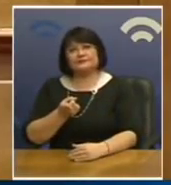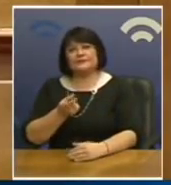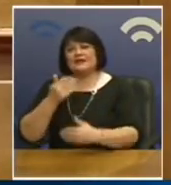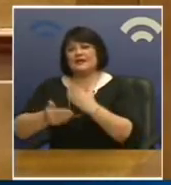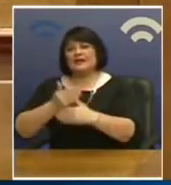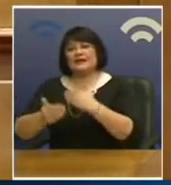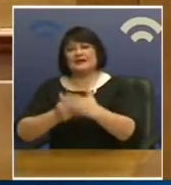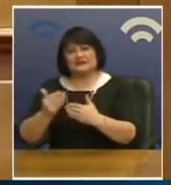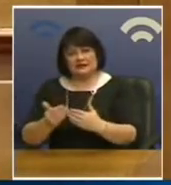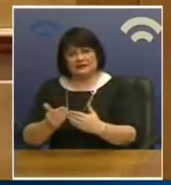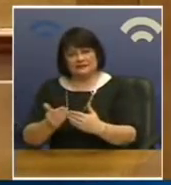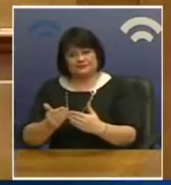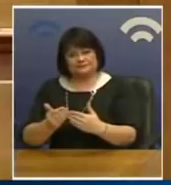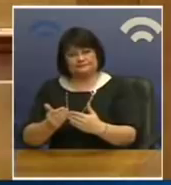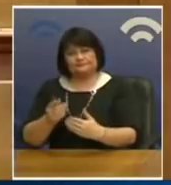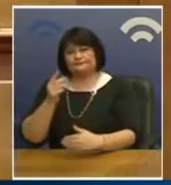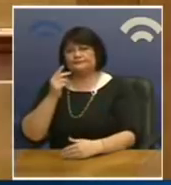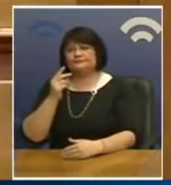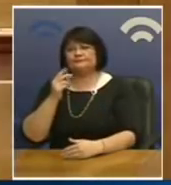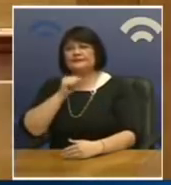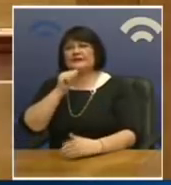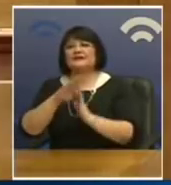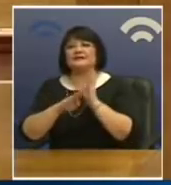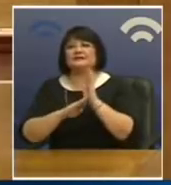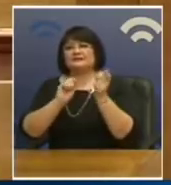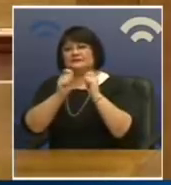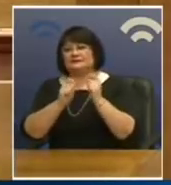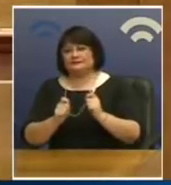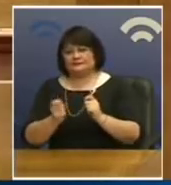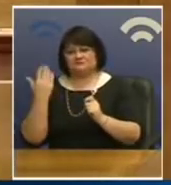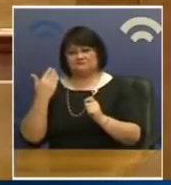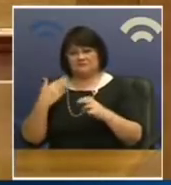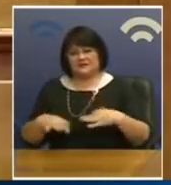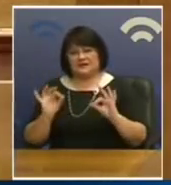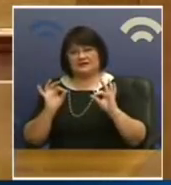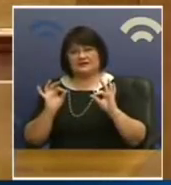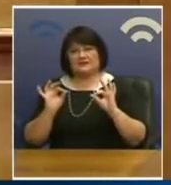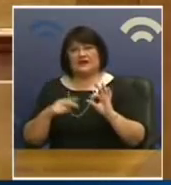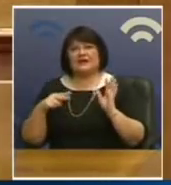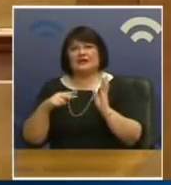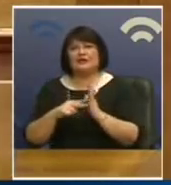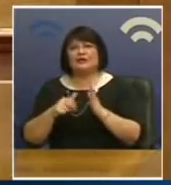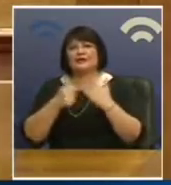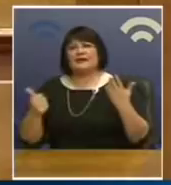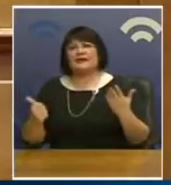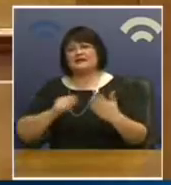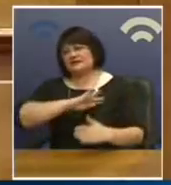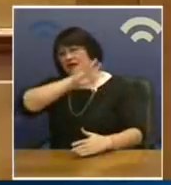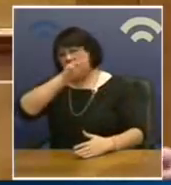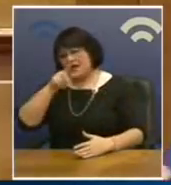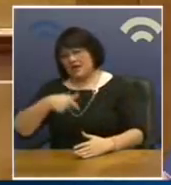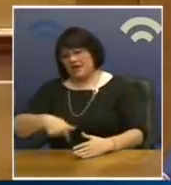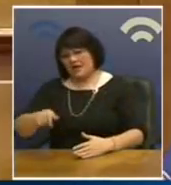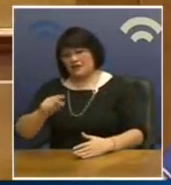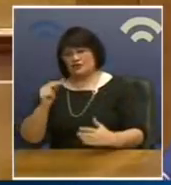εμείς με όραμα τον συνταγματικό εξυγχρονισμό ξεκινήσαμε πριν από το 2016, αλλά μέσα στη διαδικασία στη Βουλή πριν